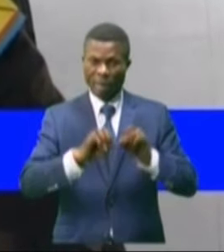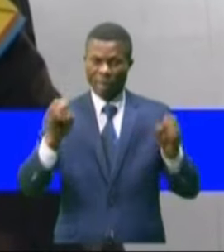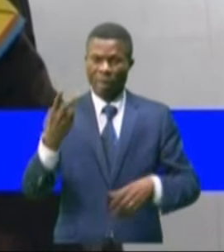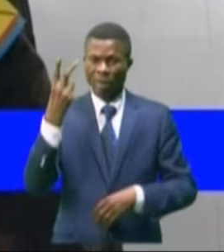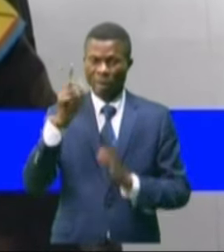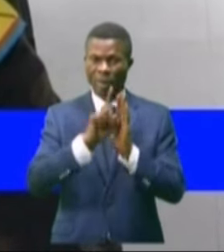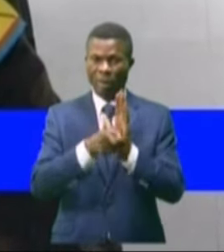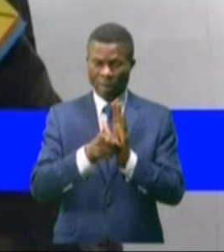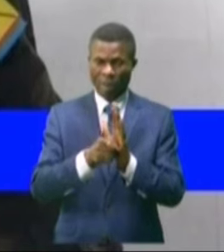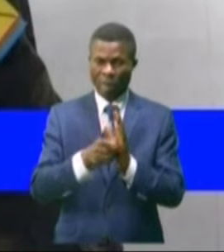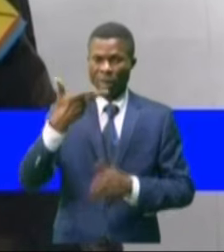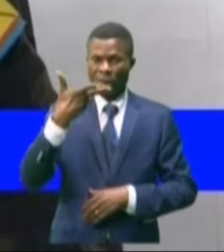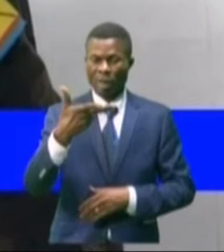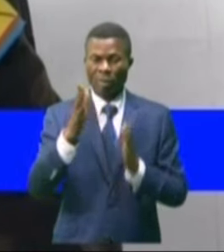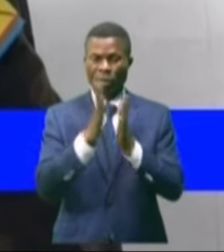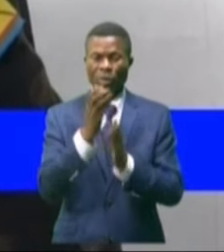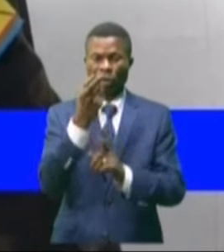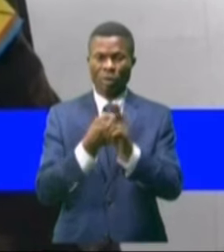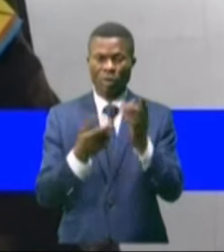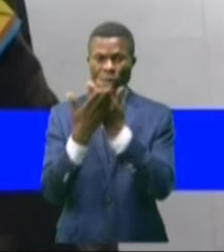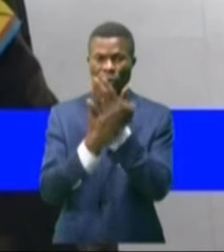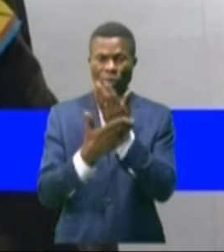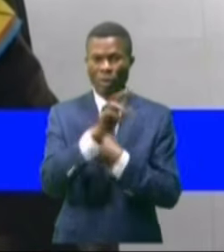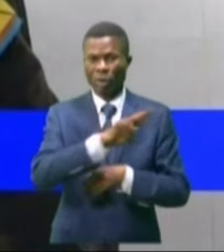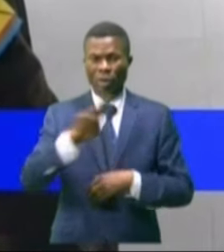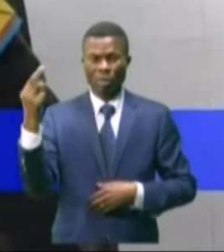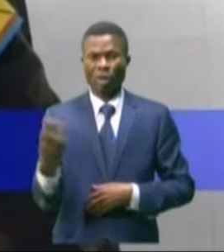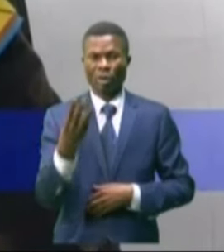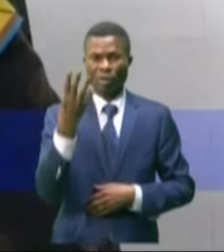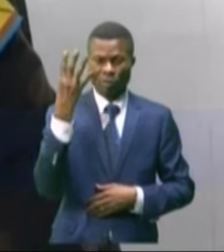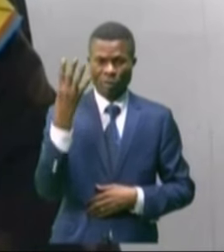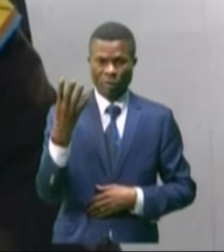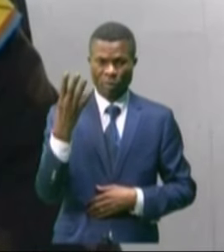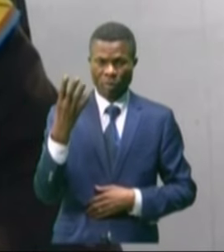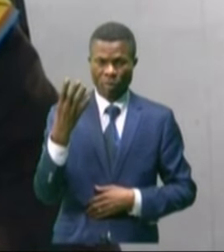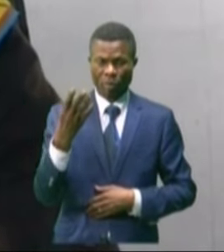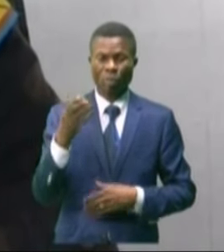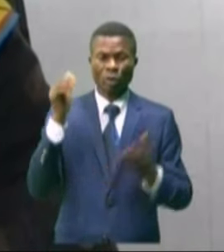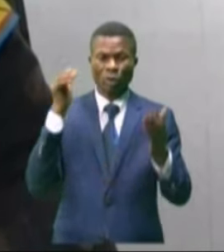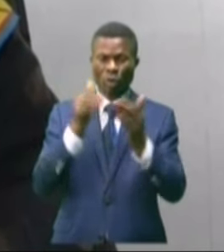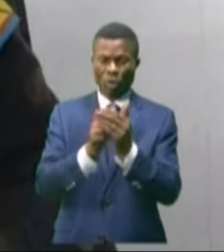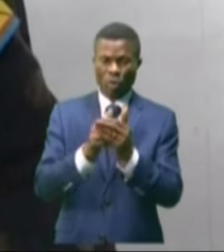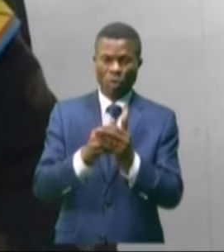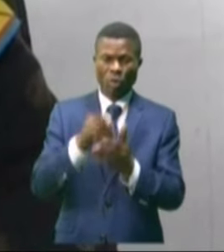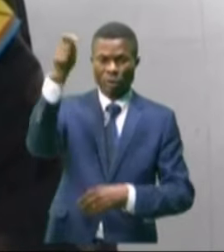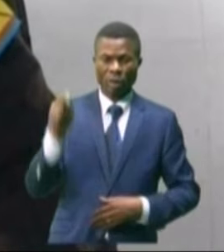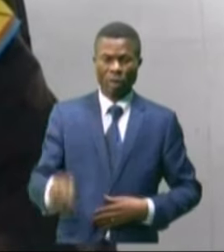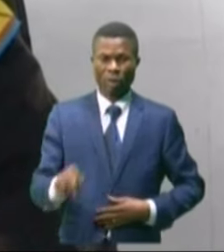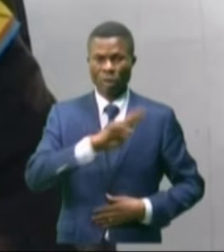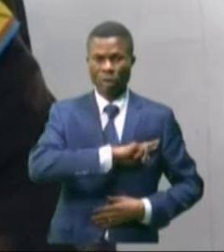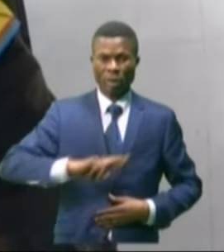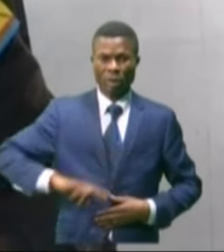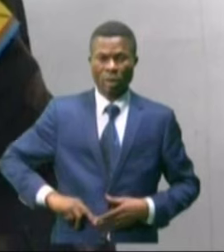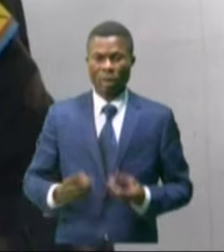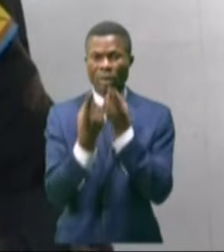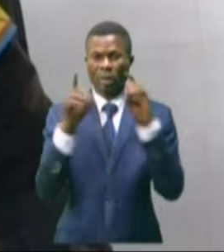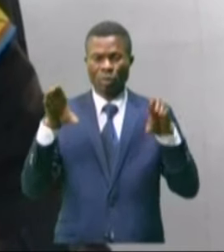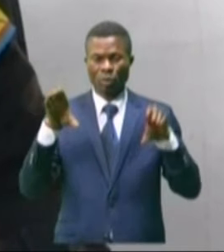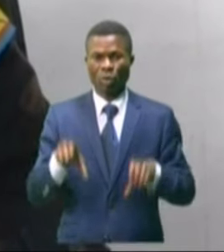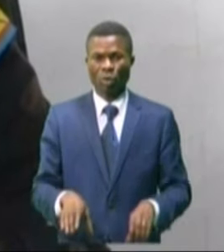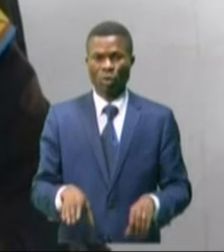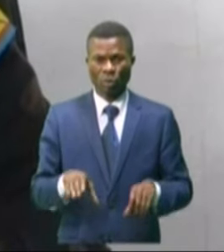4h52 du mercredi 10 juillet 2024 sur les positions des forces armées de la République démocratique du